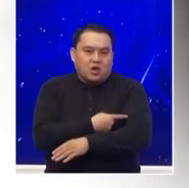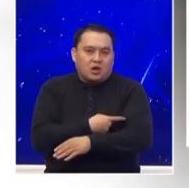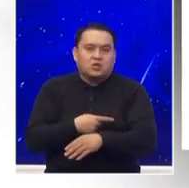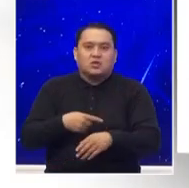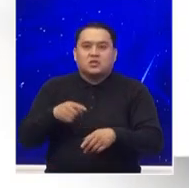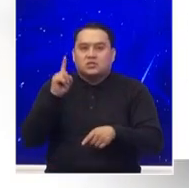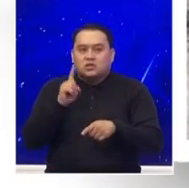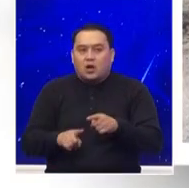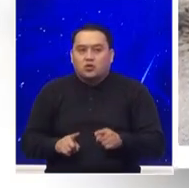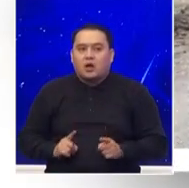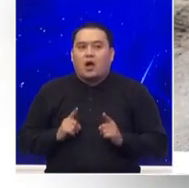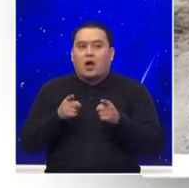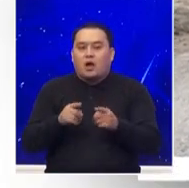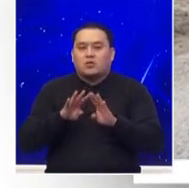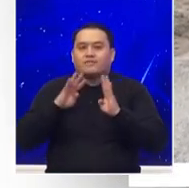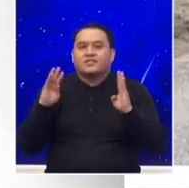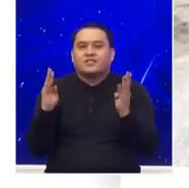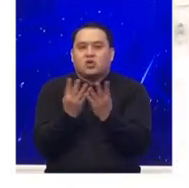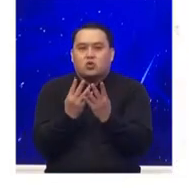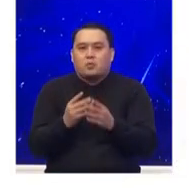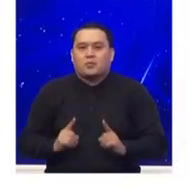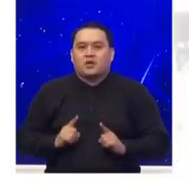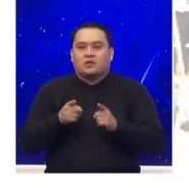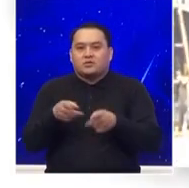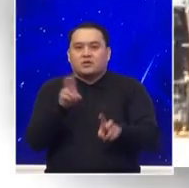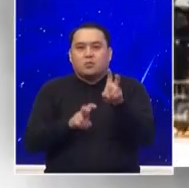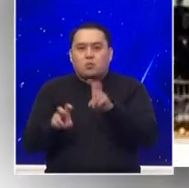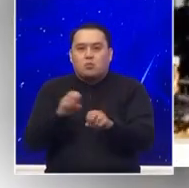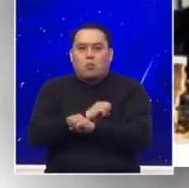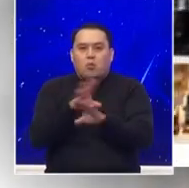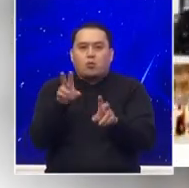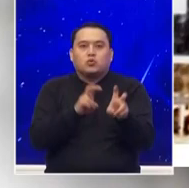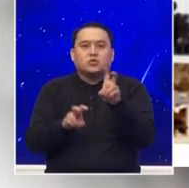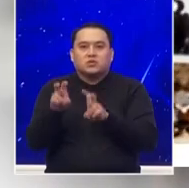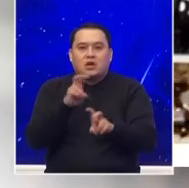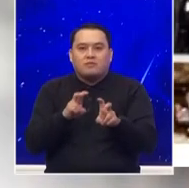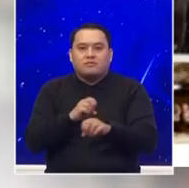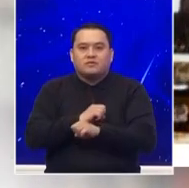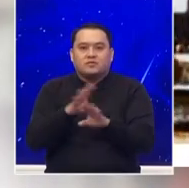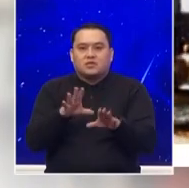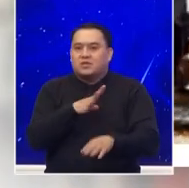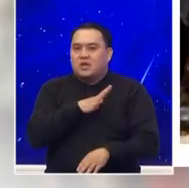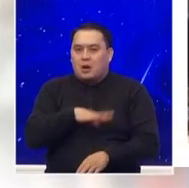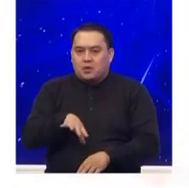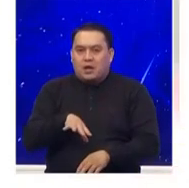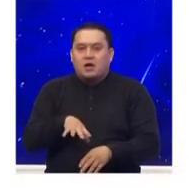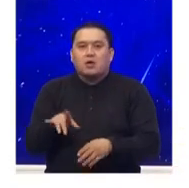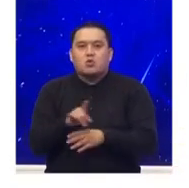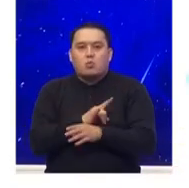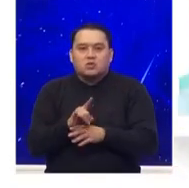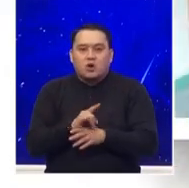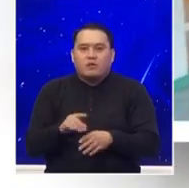Не теряя ни минуты, они оцепили территорию и принялись искать спрятанную бомбу. Как выяснилось, взрывчатки там вовсе не было. В